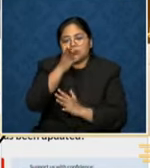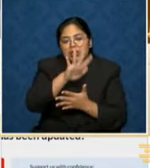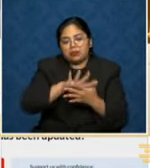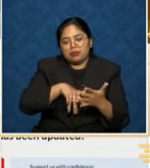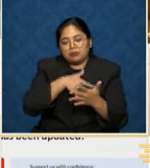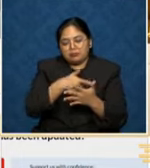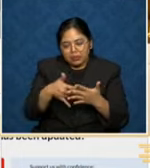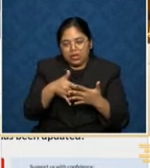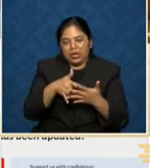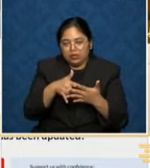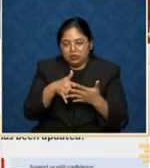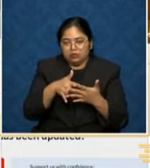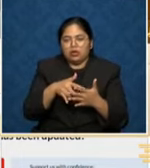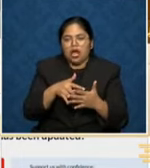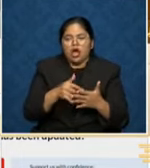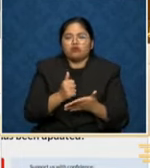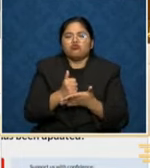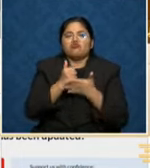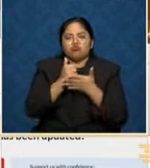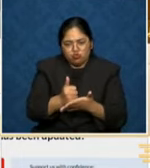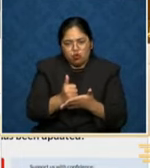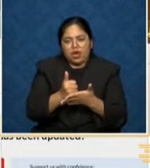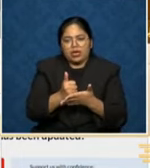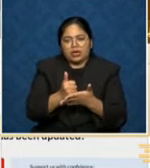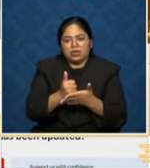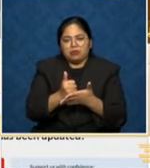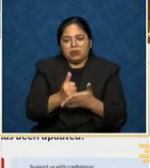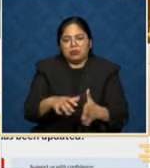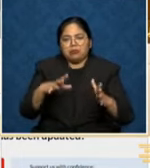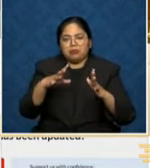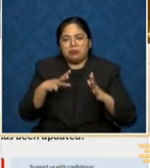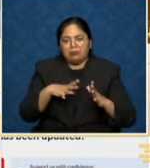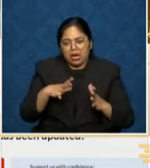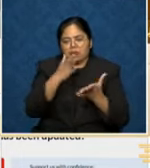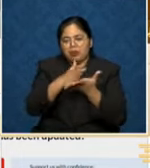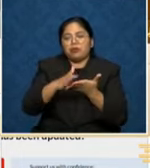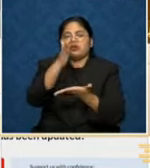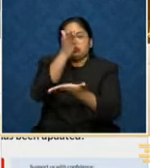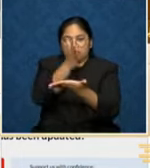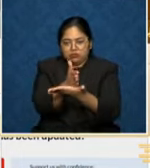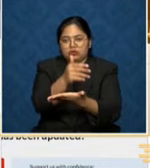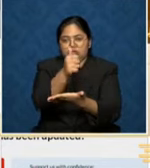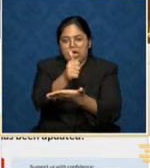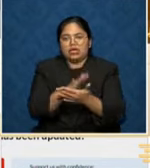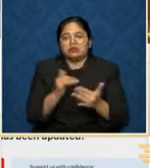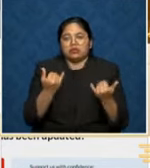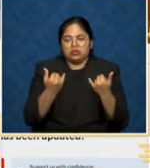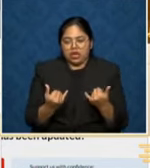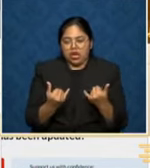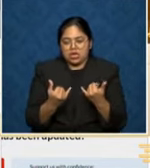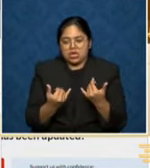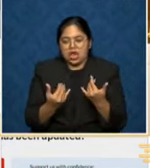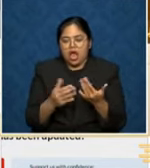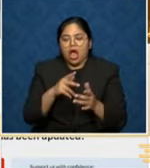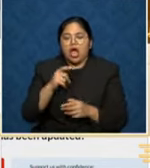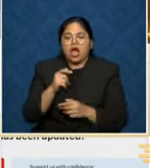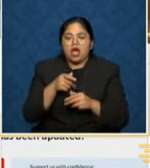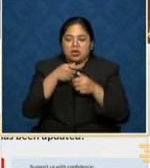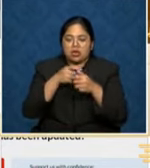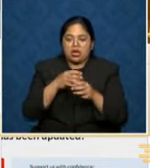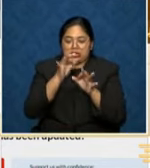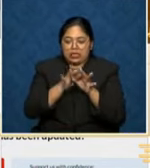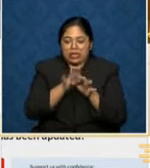รที่เข้าโครงการพักชำระหนี้โดยผมเป็นประธานครับธกส.สนับสนุนวงเงินในการให้พี่น้องเกษตรก